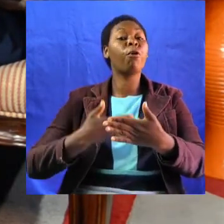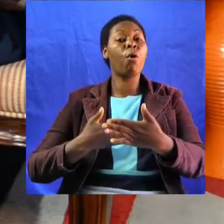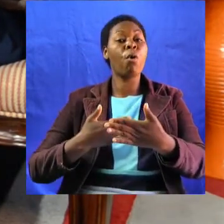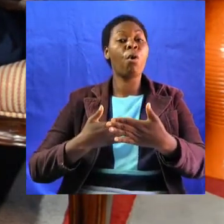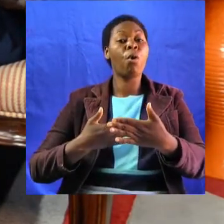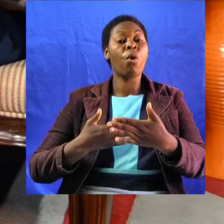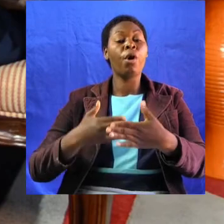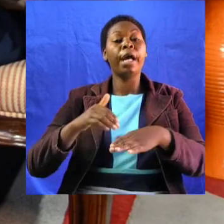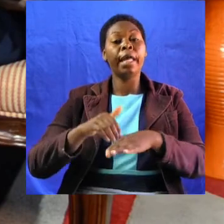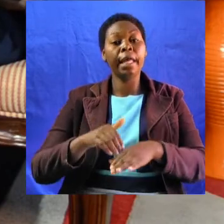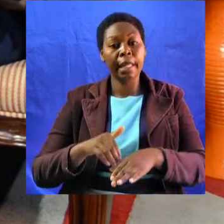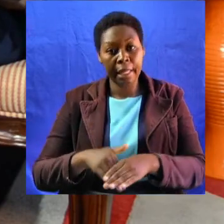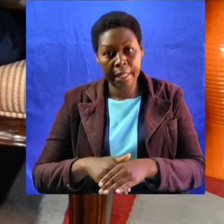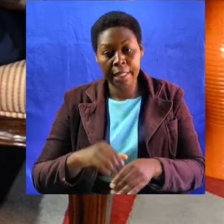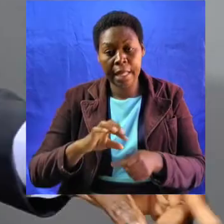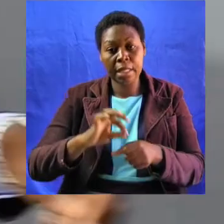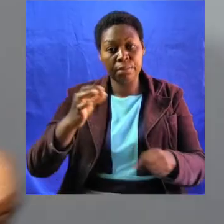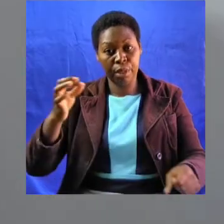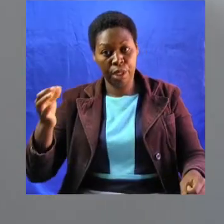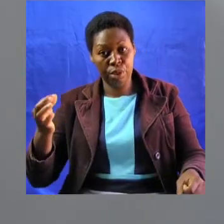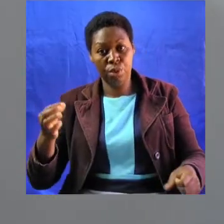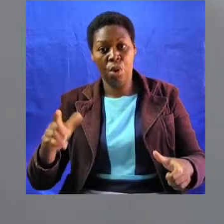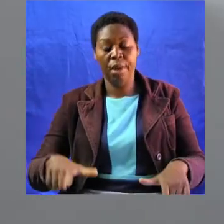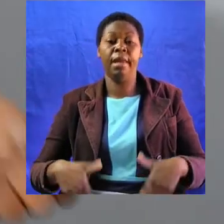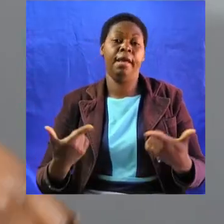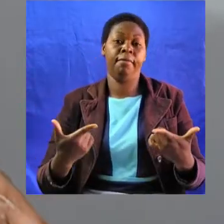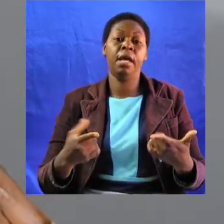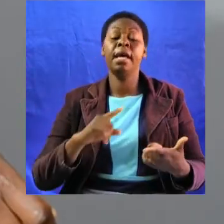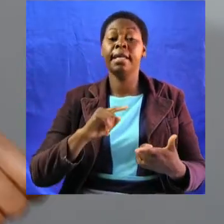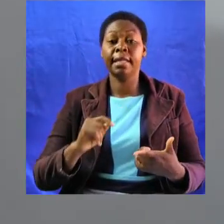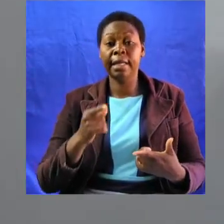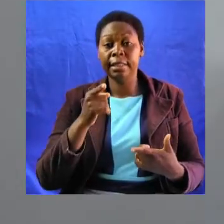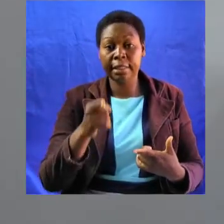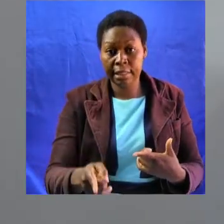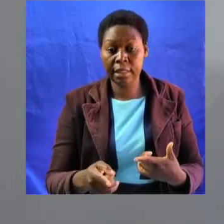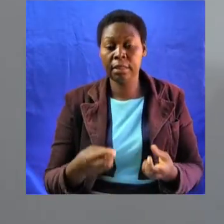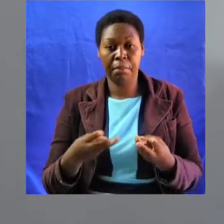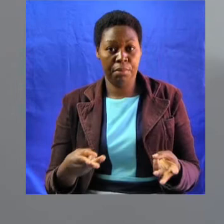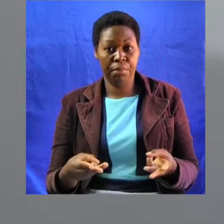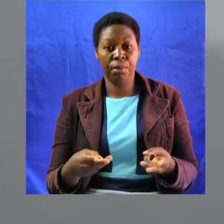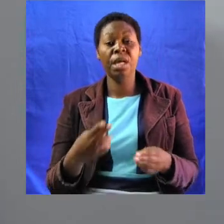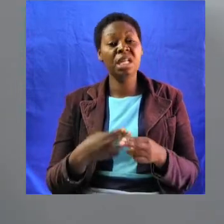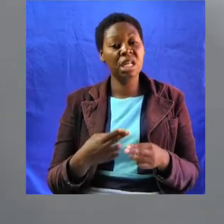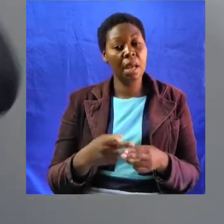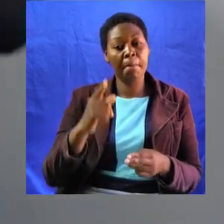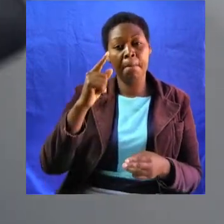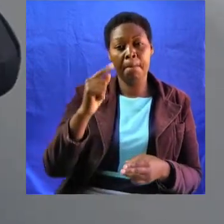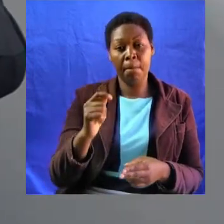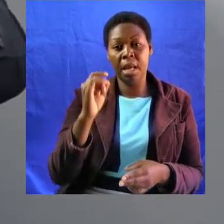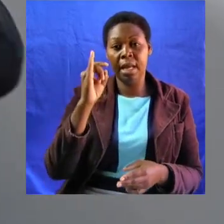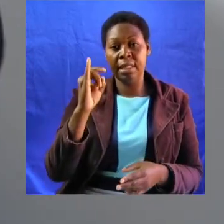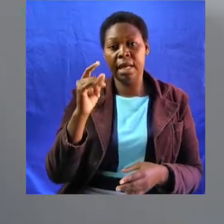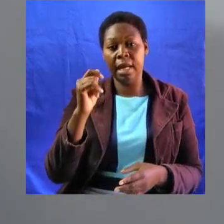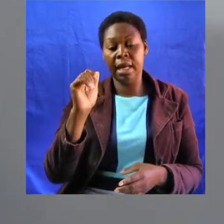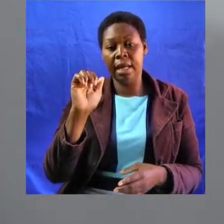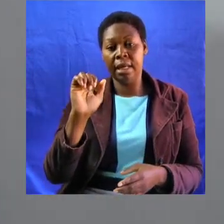kumhepo muchadenga kune zvemweya. Mune zvemweya. Kuti pari kuenda ana Tatanai vachiti mirai basa. Picture yacho